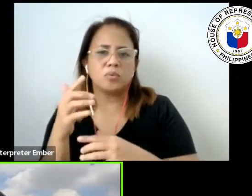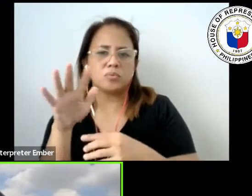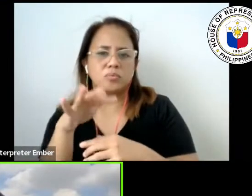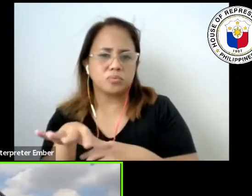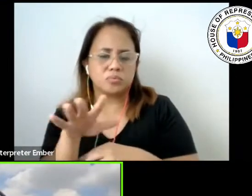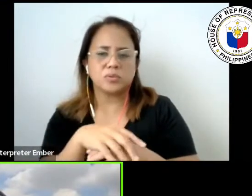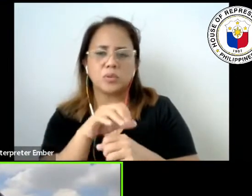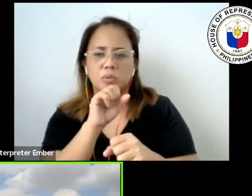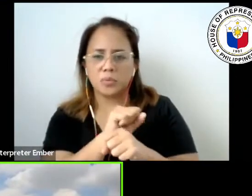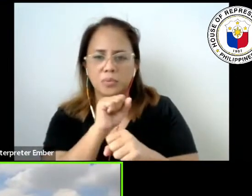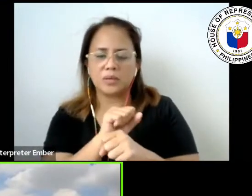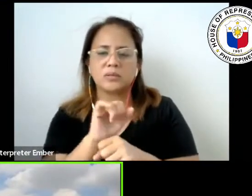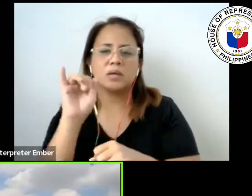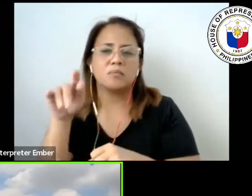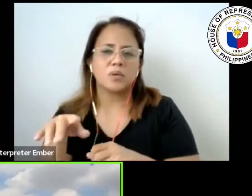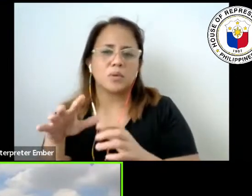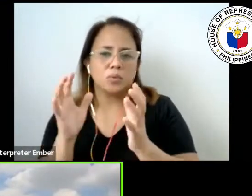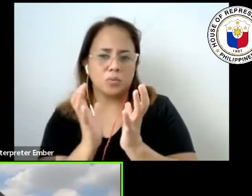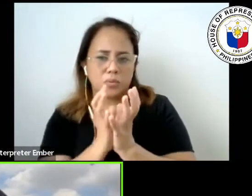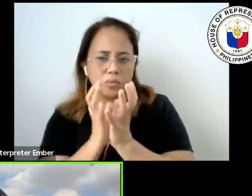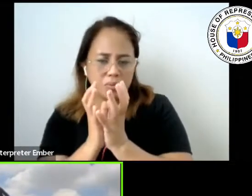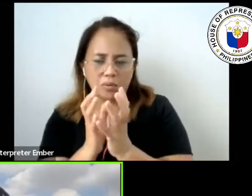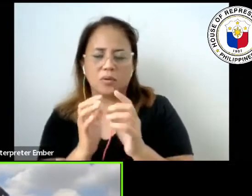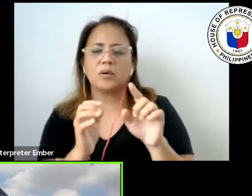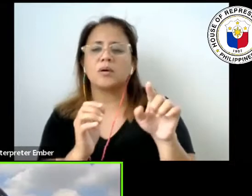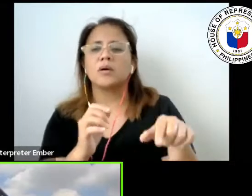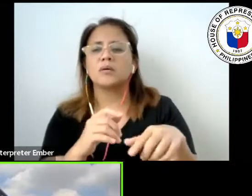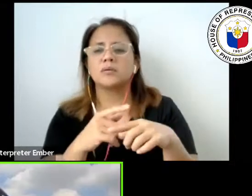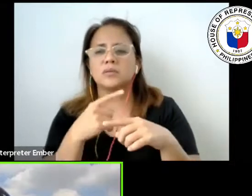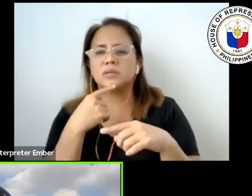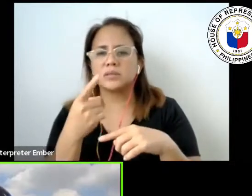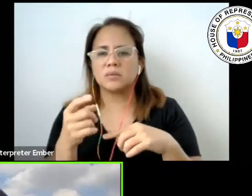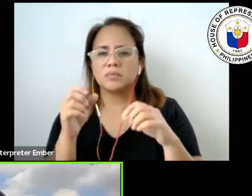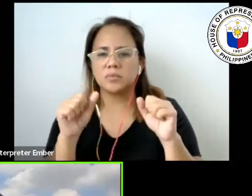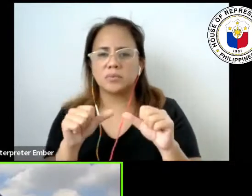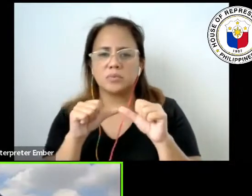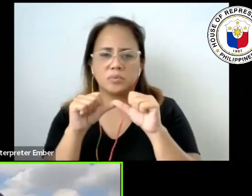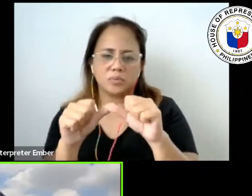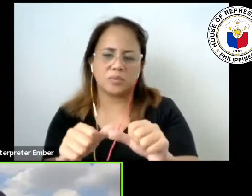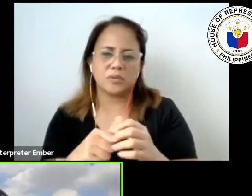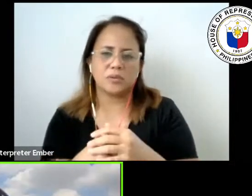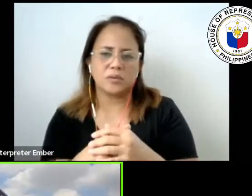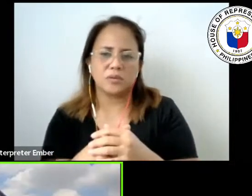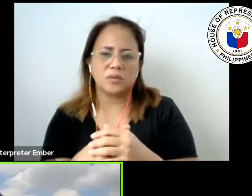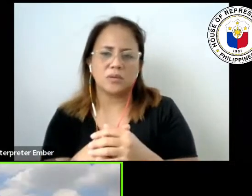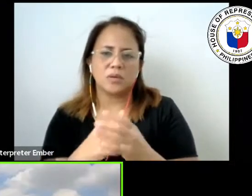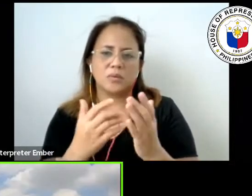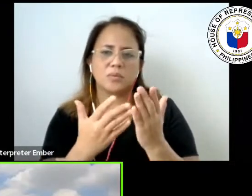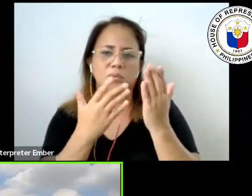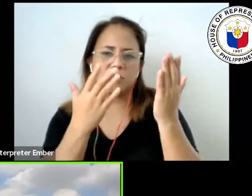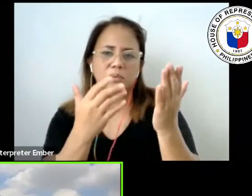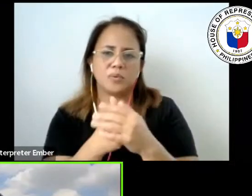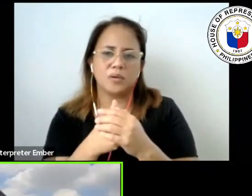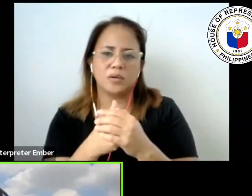na nag-work, sa mga IP communities, mga lugar na nabanggit ko ay ituloy ito. Ang aking